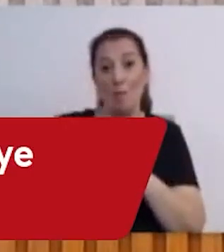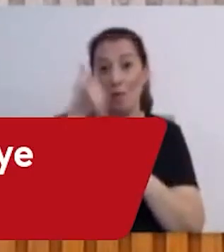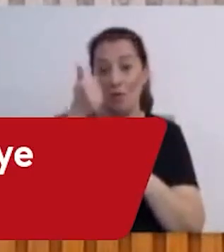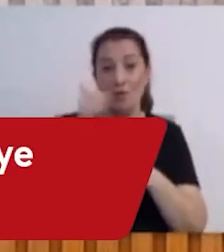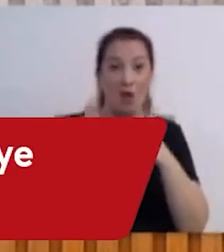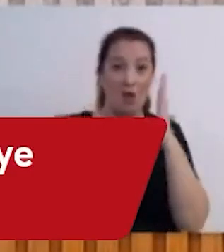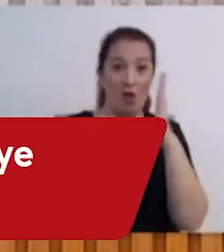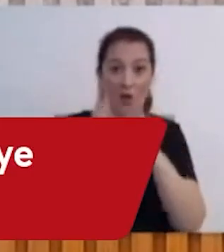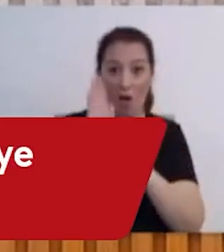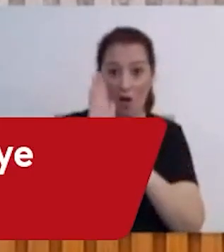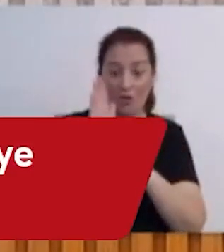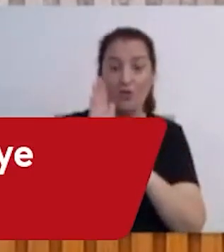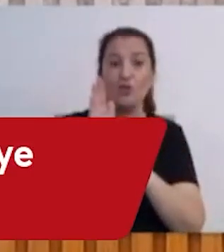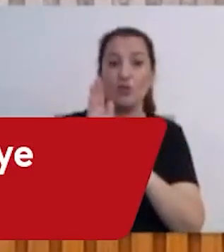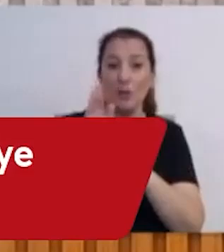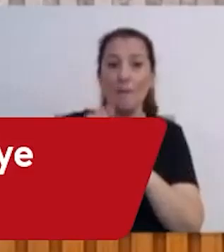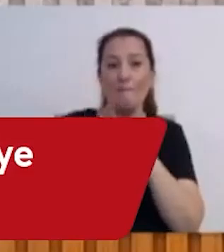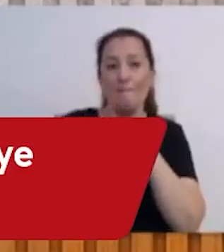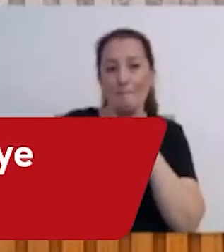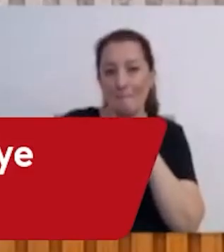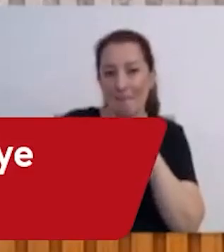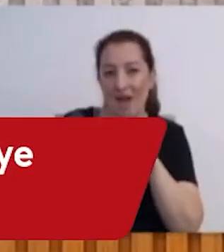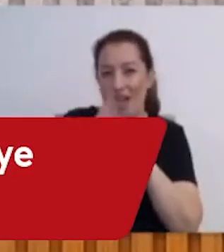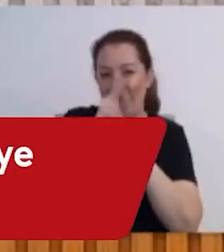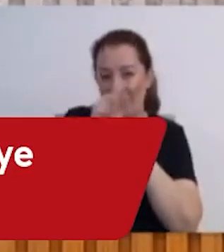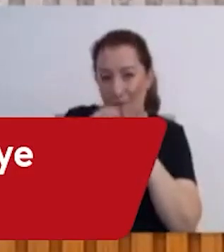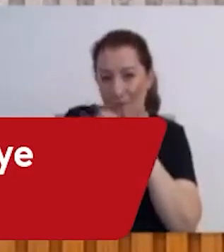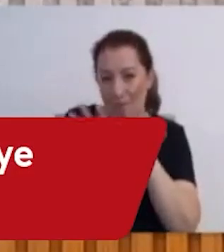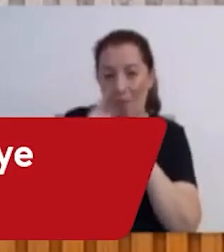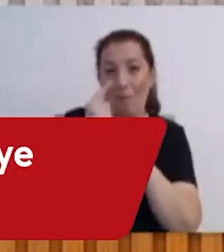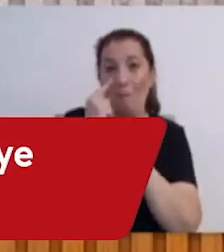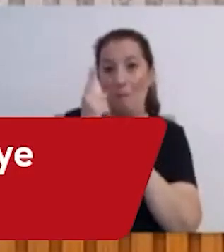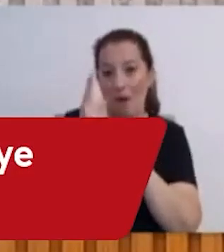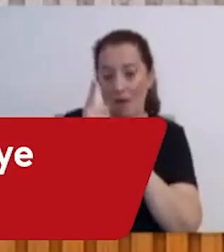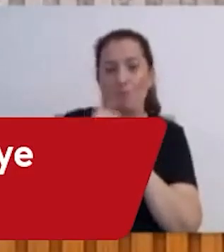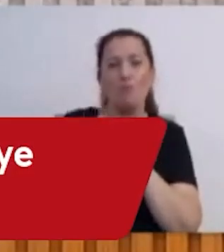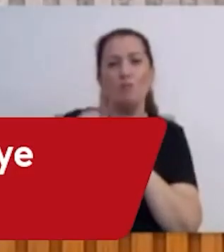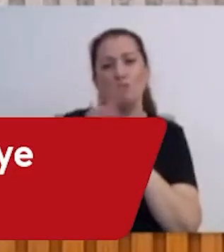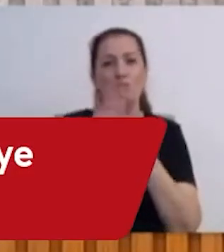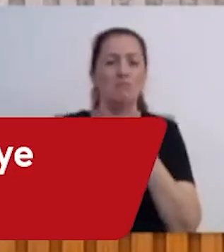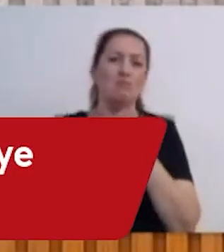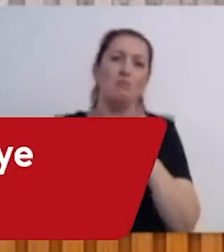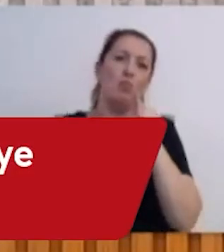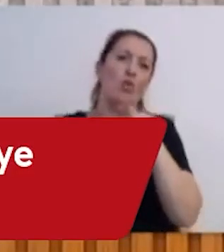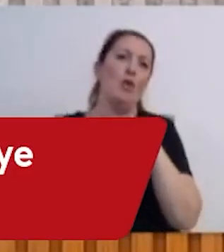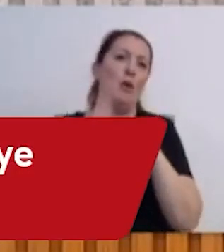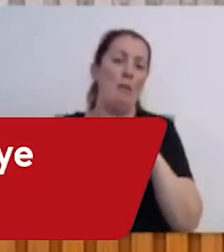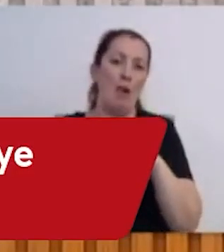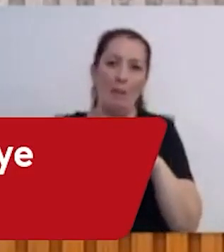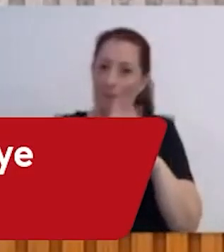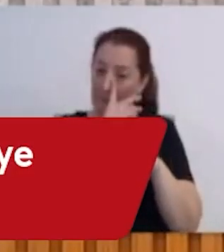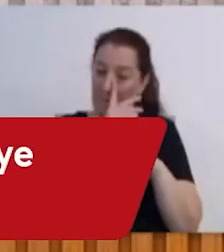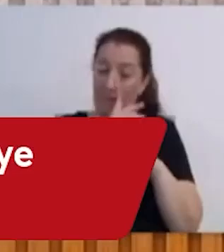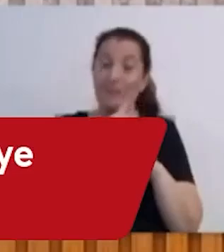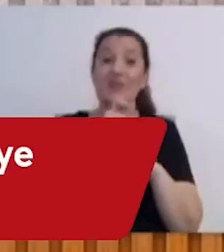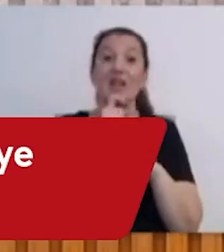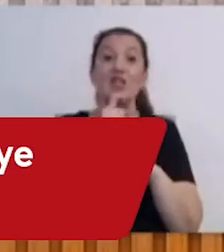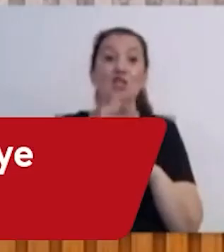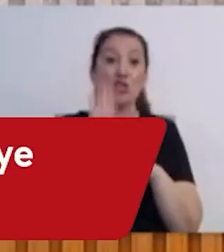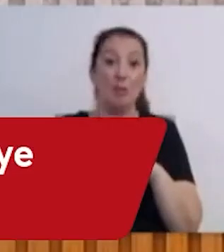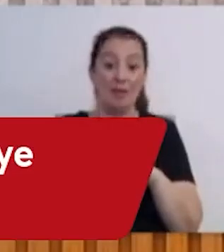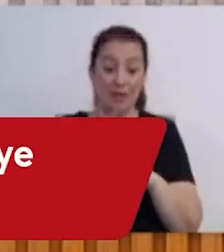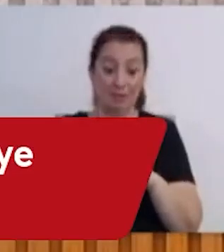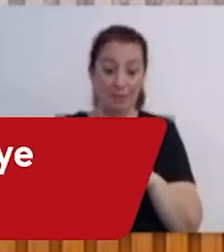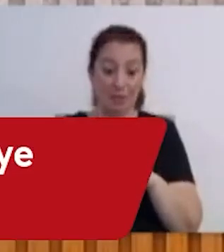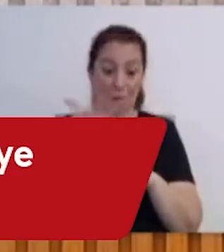attığı tweetlere baktığımızda, bunlar arkadaşlar, şunu yapalım. Yanlış yapan bizden olduğu